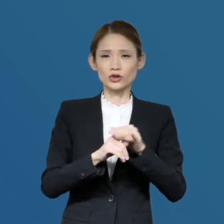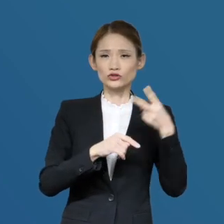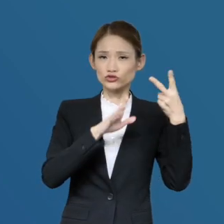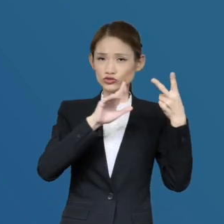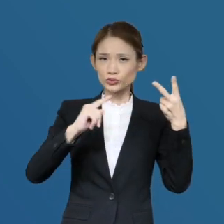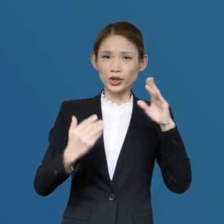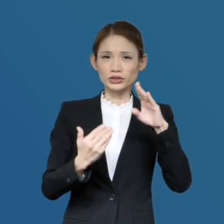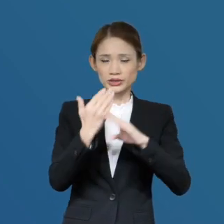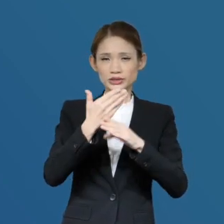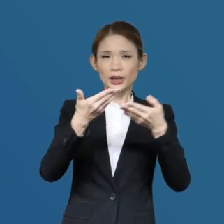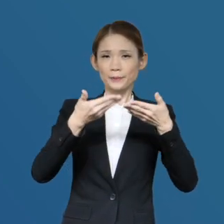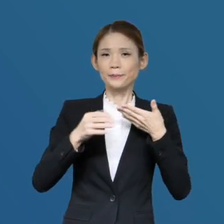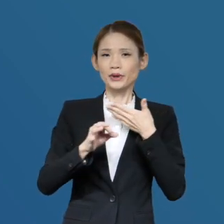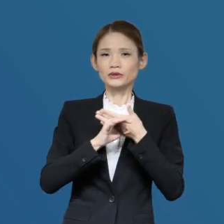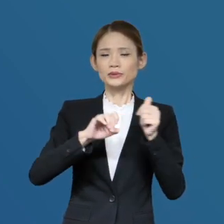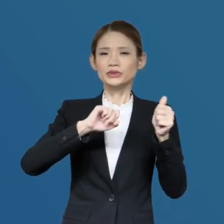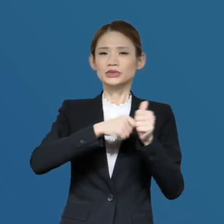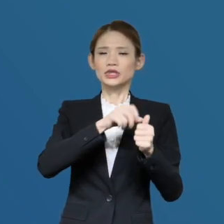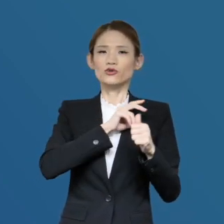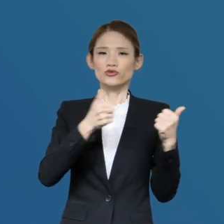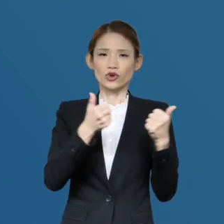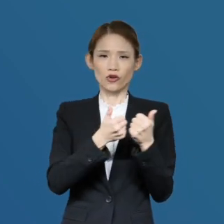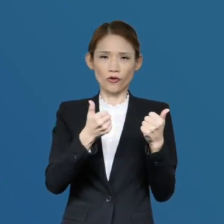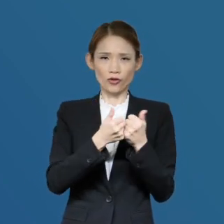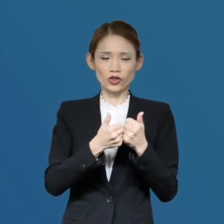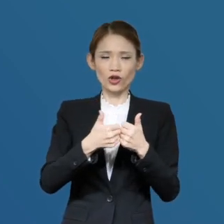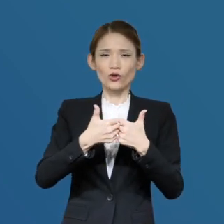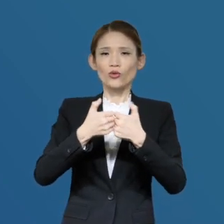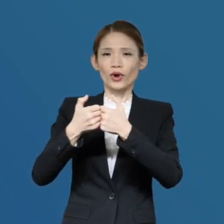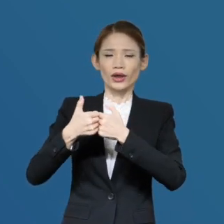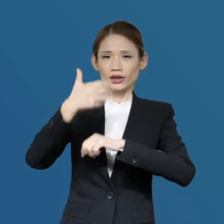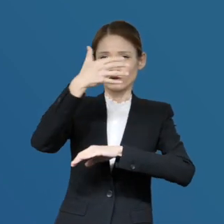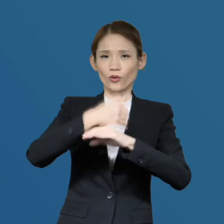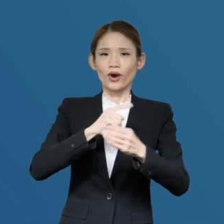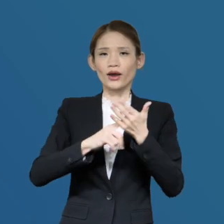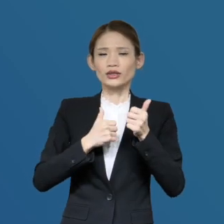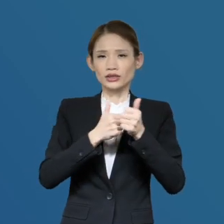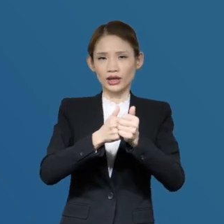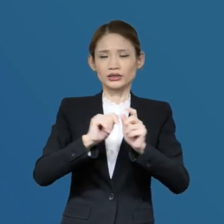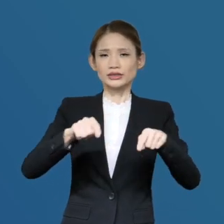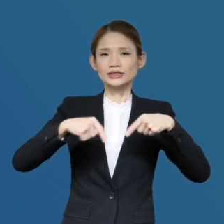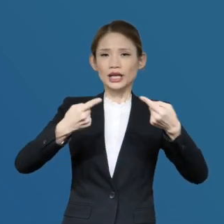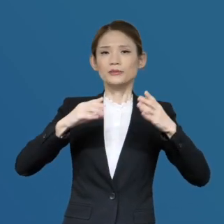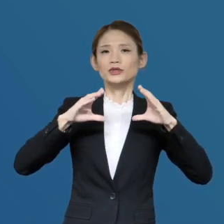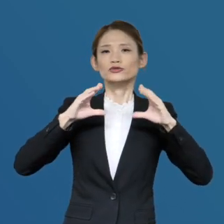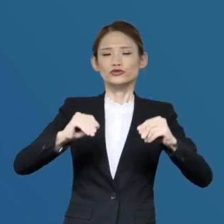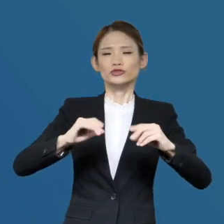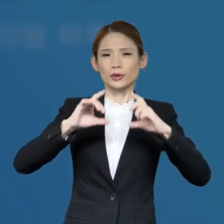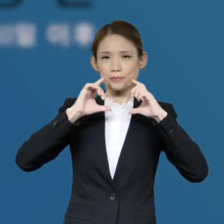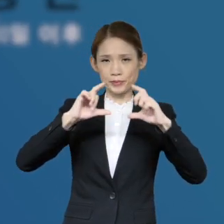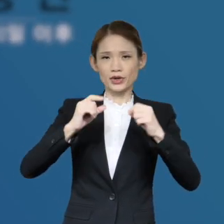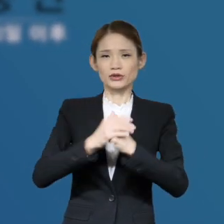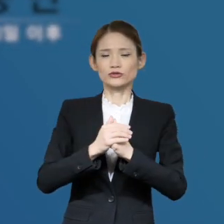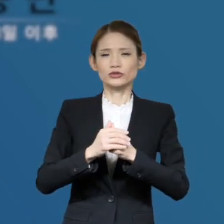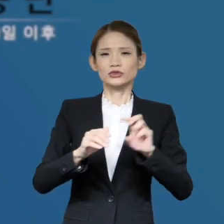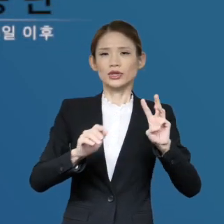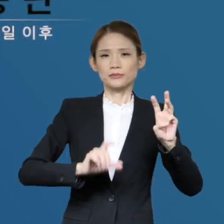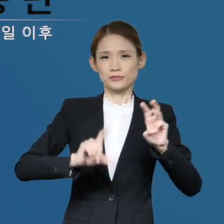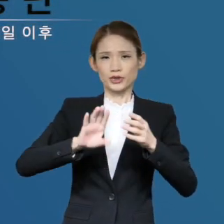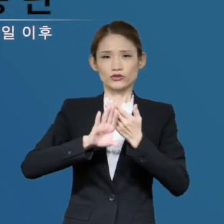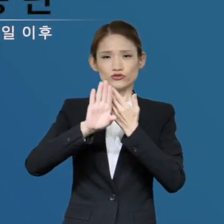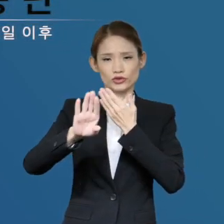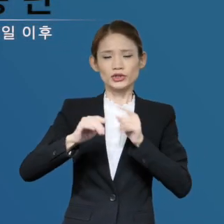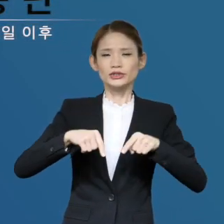경고를 2차례 받게 되면 징계위원회에서 회의 결과에 따라 참여 중단을 알리게 되고 30일